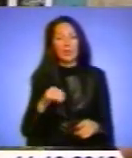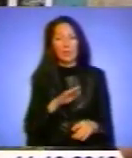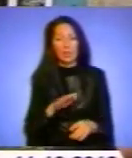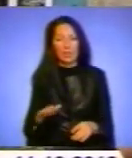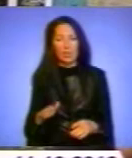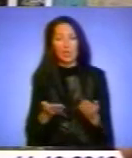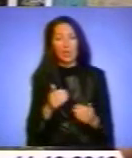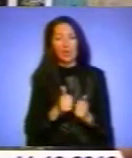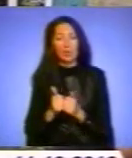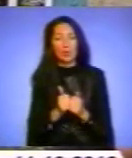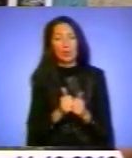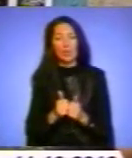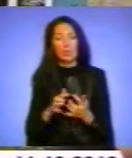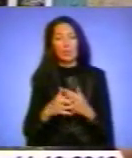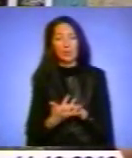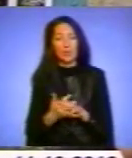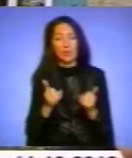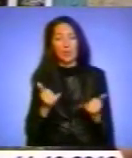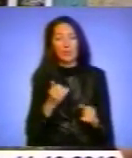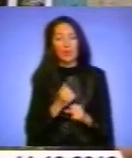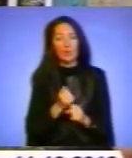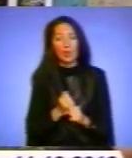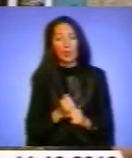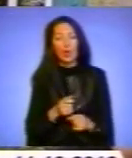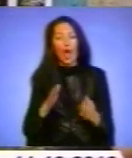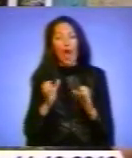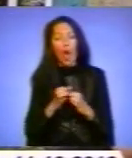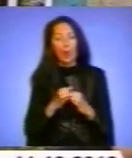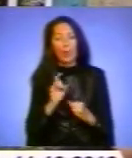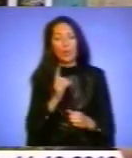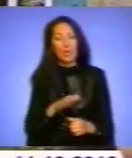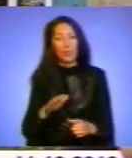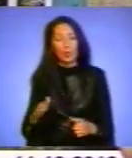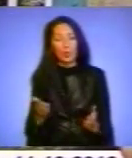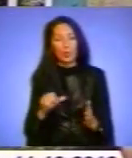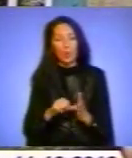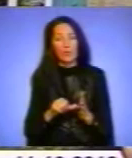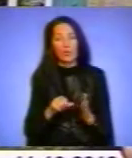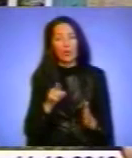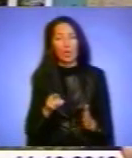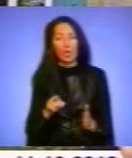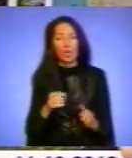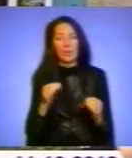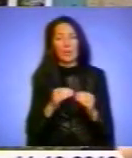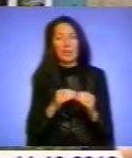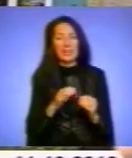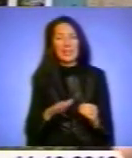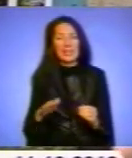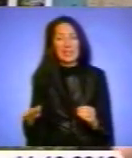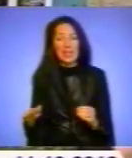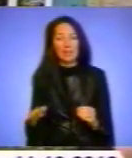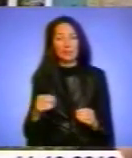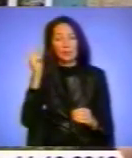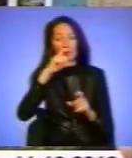нас працює прогулянкова група в дитячому садочку, де відвідують її 10 дітей. В